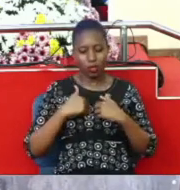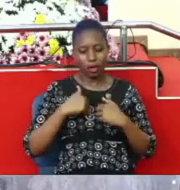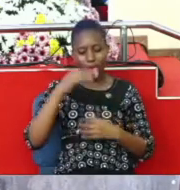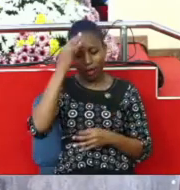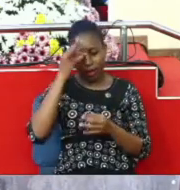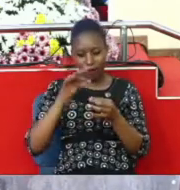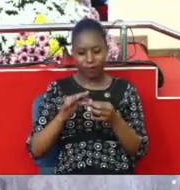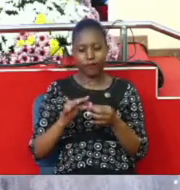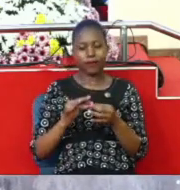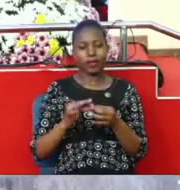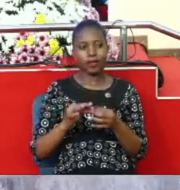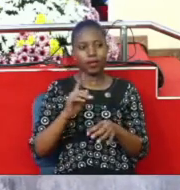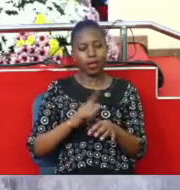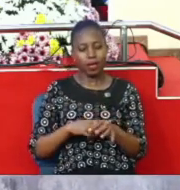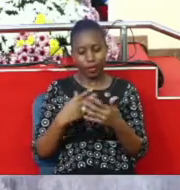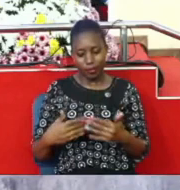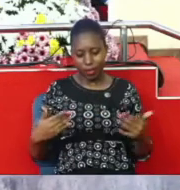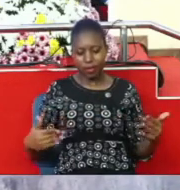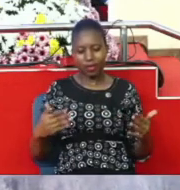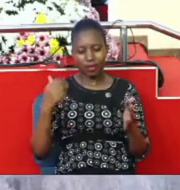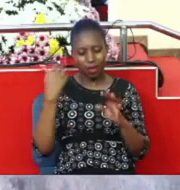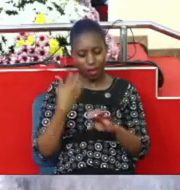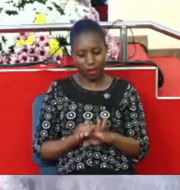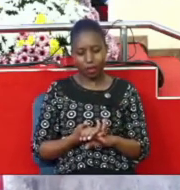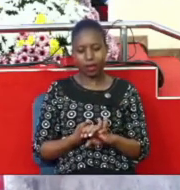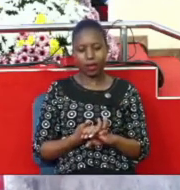imani wakitosha ushuru kila kwa kila kitu.